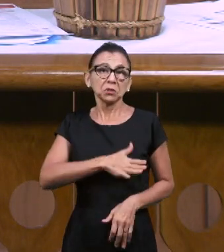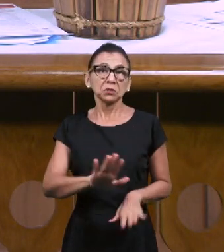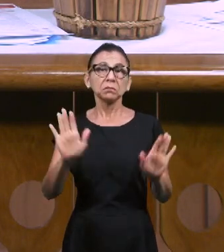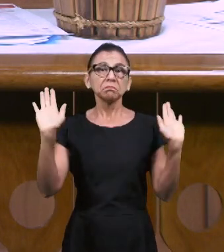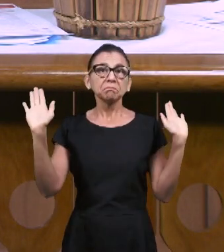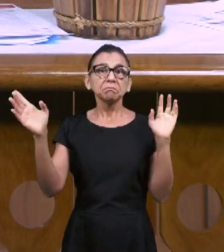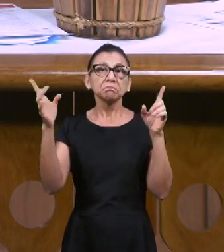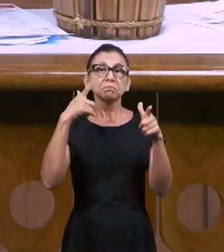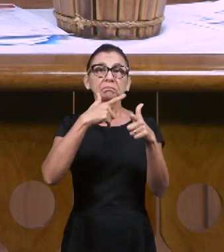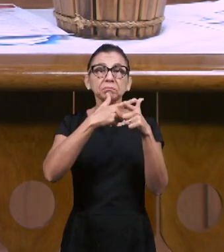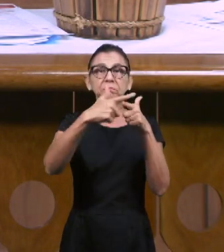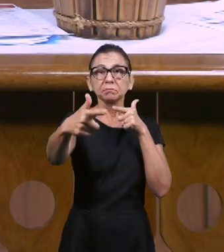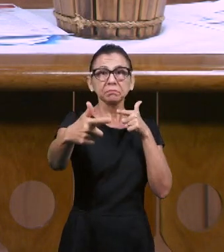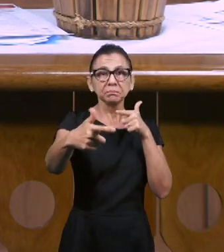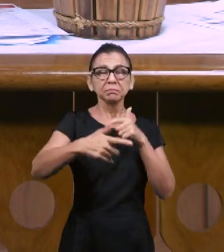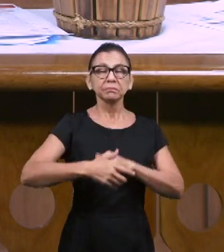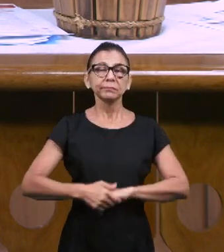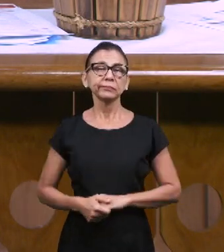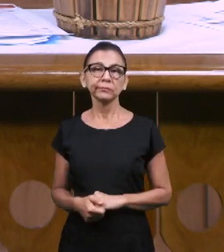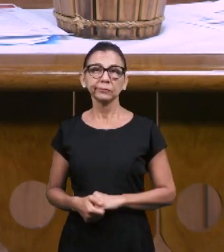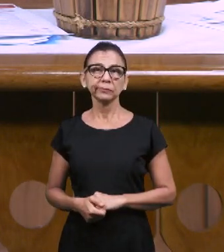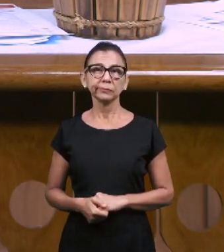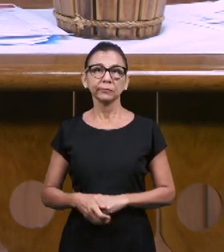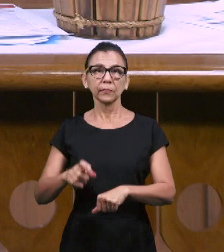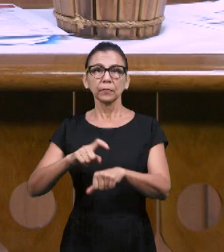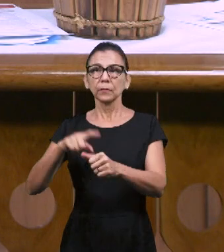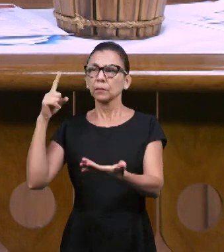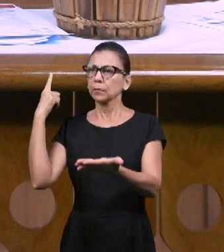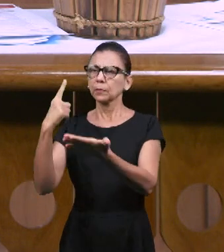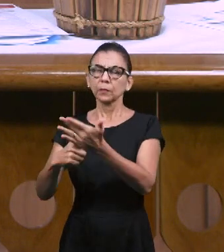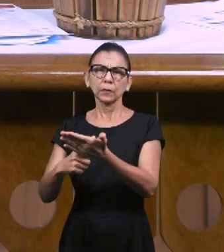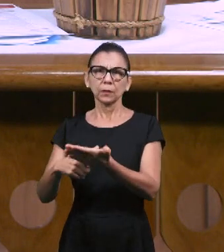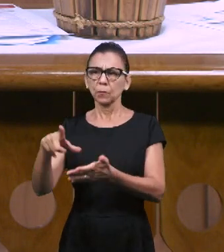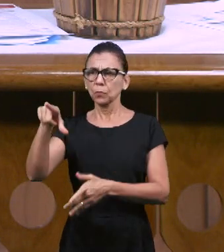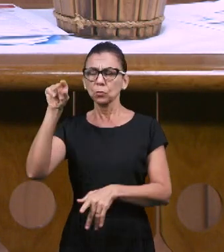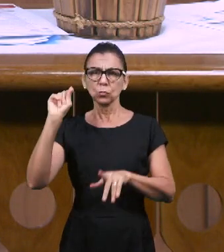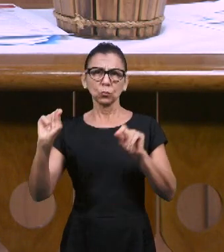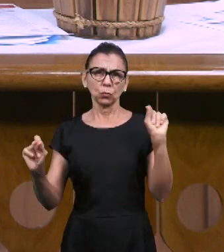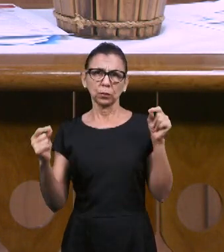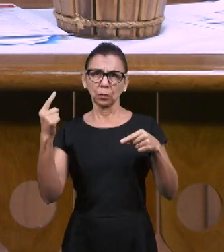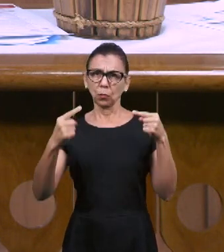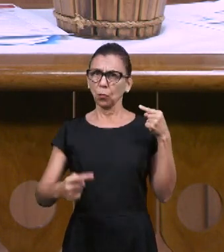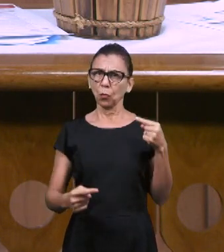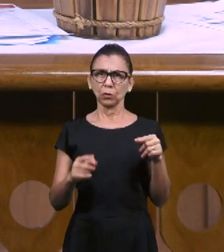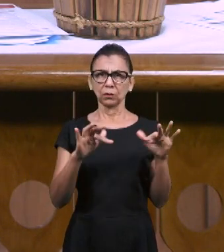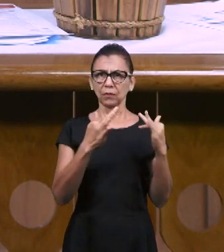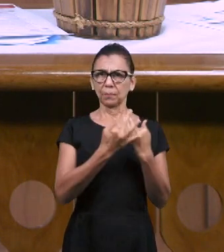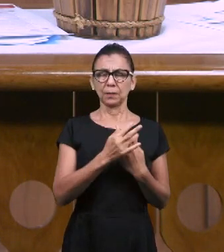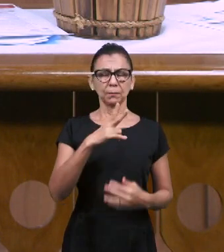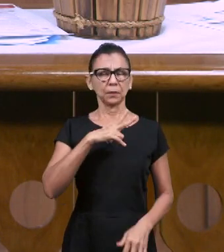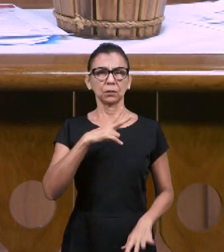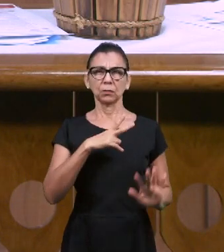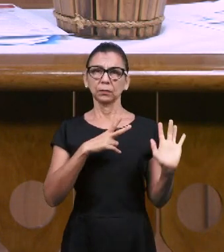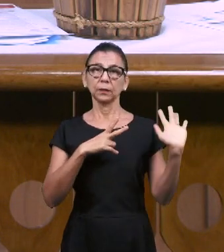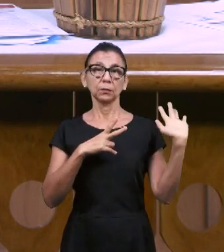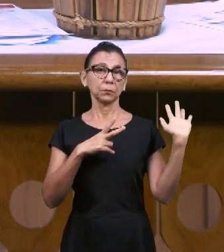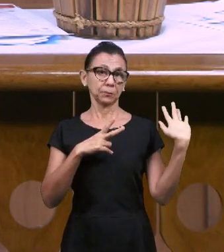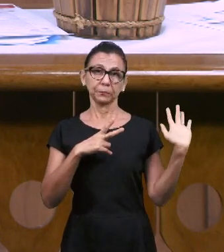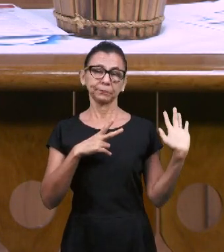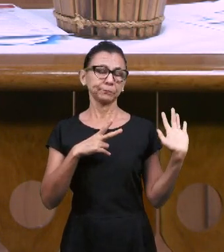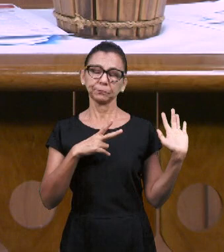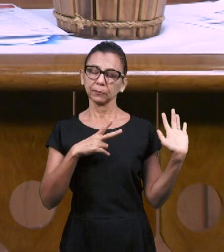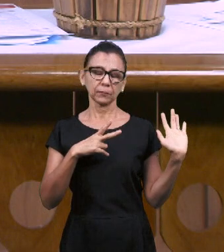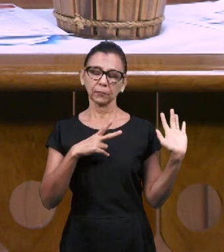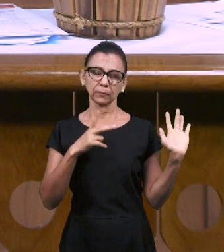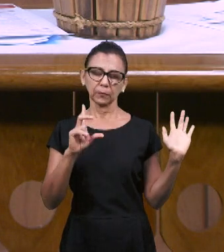Parce que maintenant, c'est la décision. Ce n'est pas contre vous, contre A, contre B, contre C, contre la famille. Non. Nous sommes en train